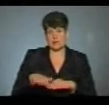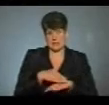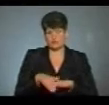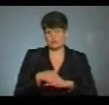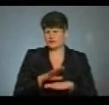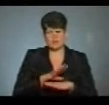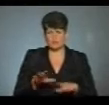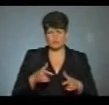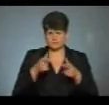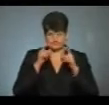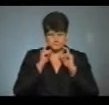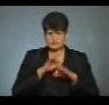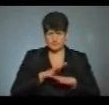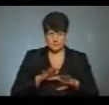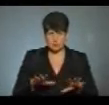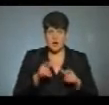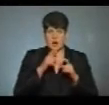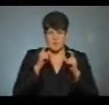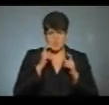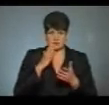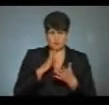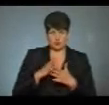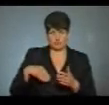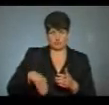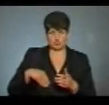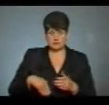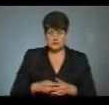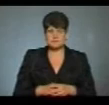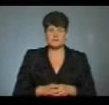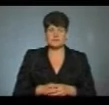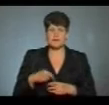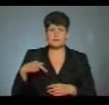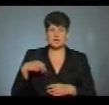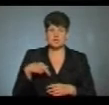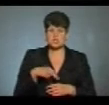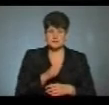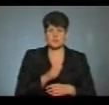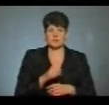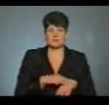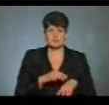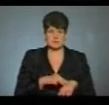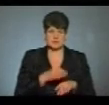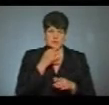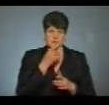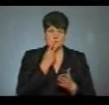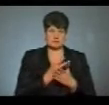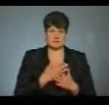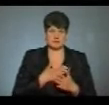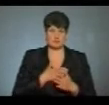одягнуті у захисні маски, каже, маски мали в сумці. Йшли, скажімо так, полісмени, сказали передивити мені мої